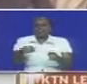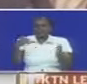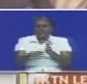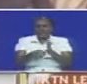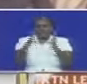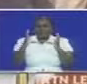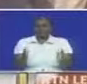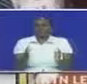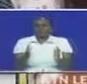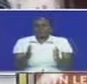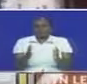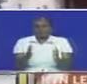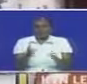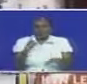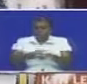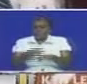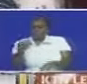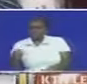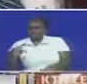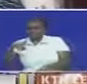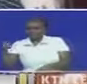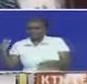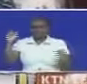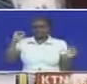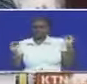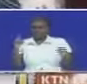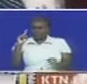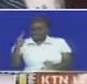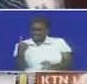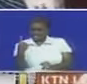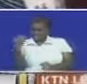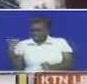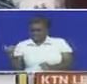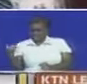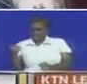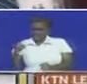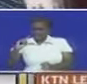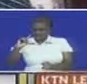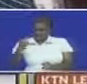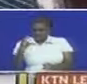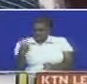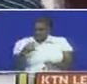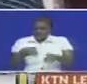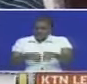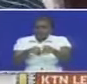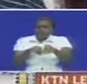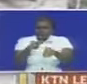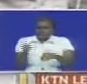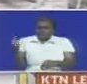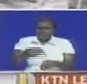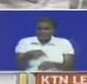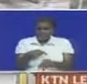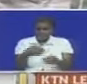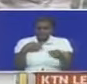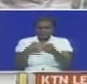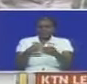hii. Wakati huyu watoto anaenda kifukusa mbuzi, mtoto ya kwanza akaenda mbele, alafu ya pili wakafuata, hii mdogo akakuja akaenda paka karibu